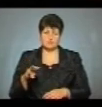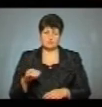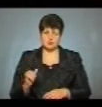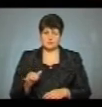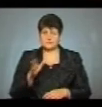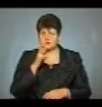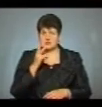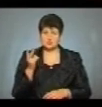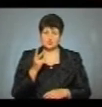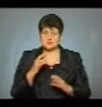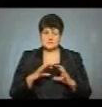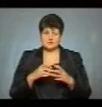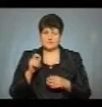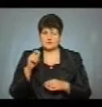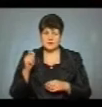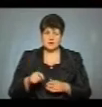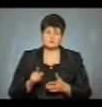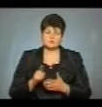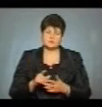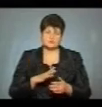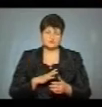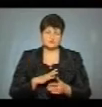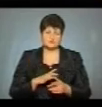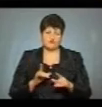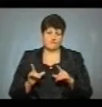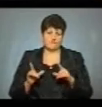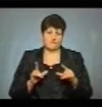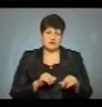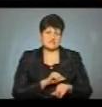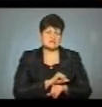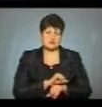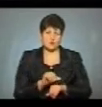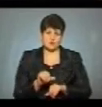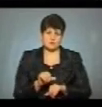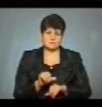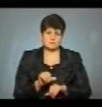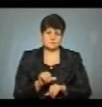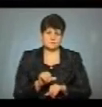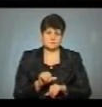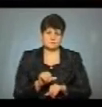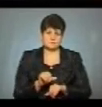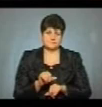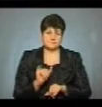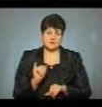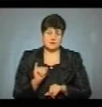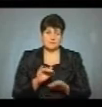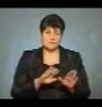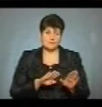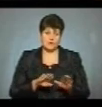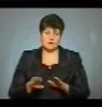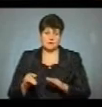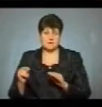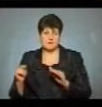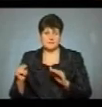світової війни змушений був виїхати за кордон і згодом